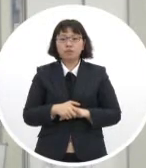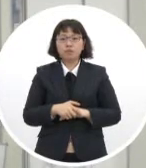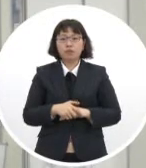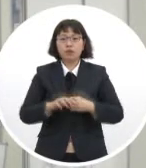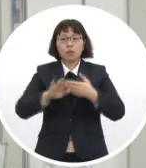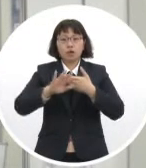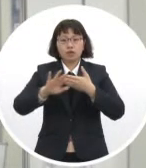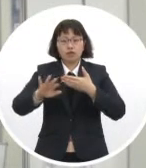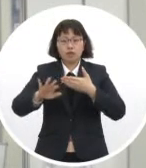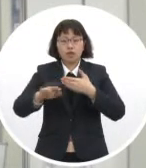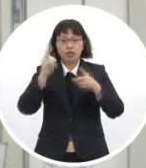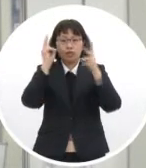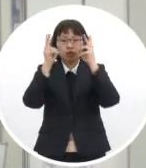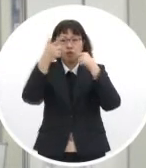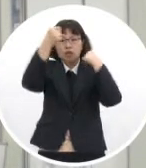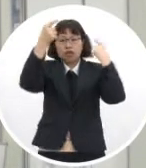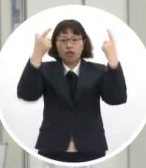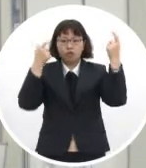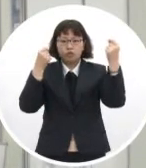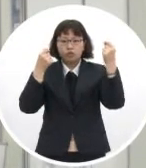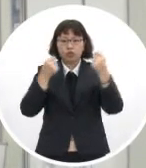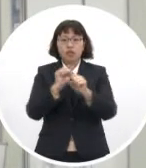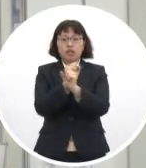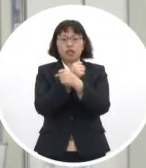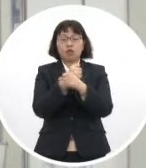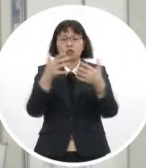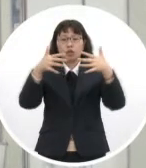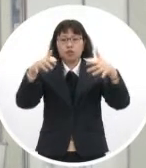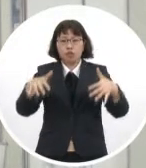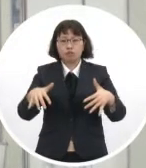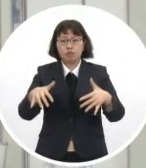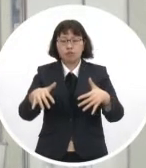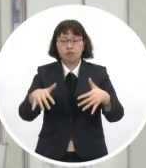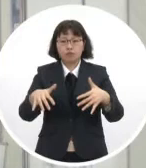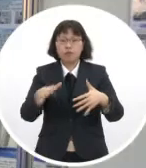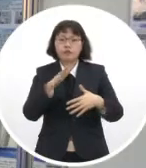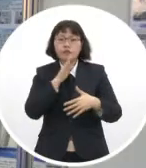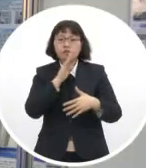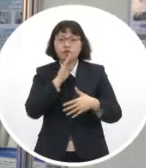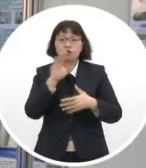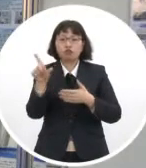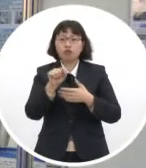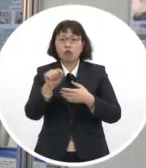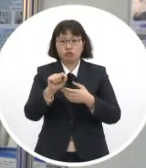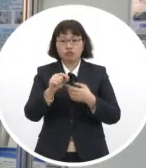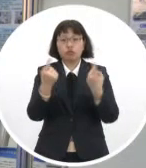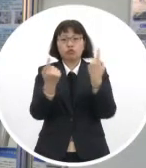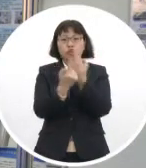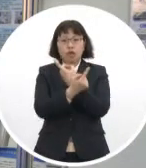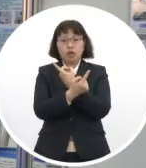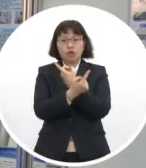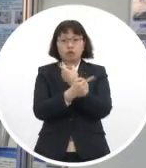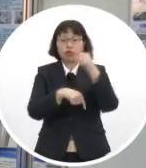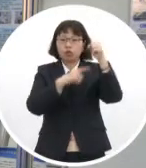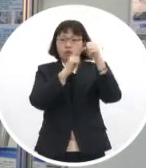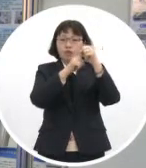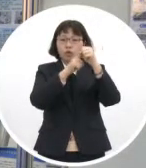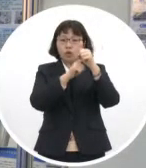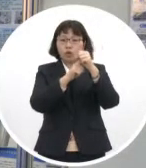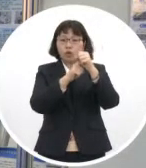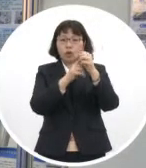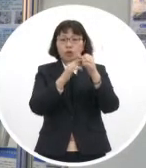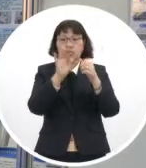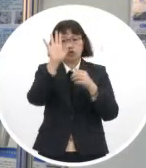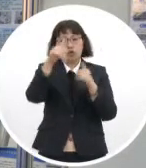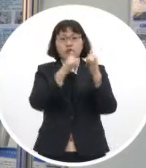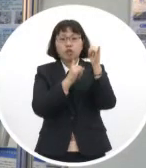その他、企業や大学、研究機関で実用化への取り組みが進む次世代ロボットも展示されたんだ。